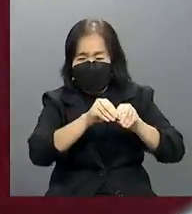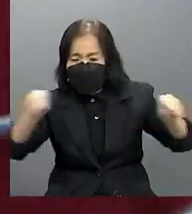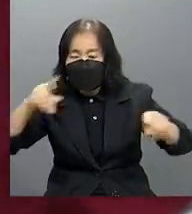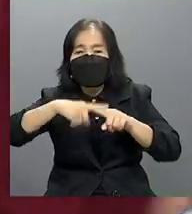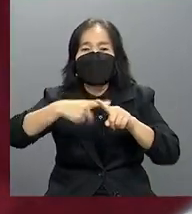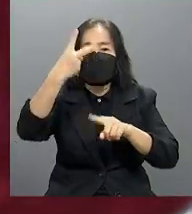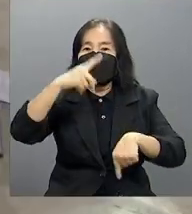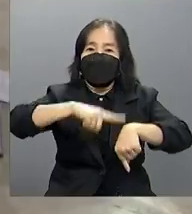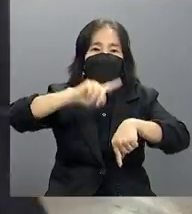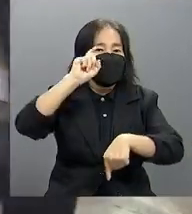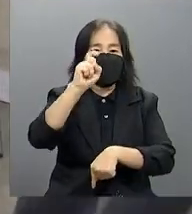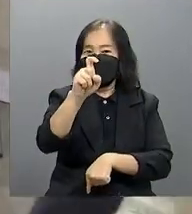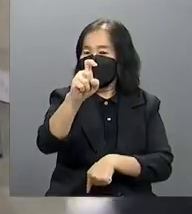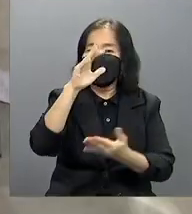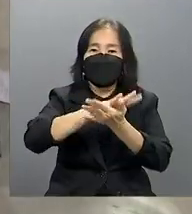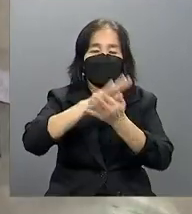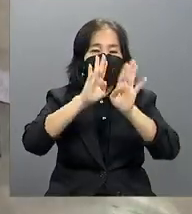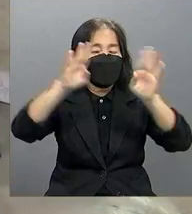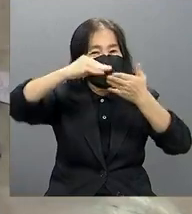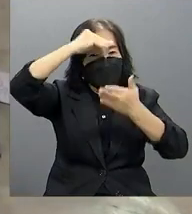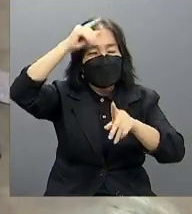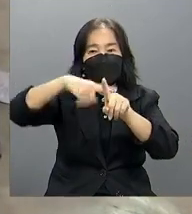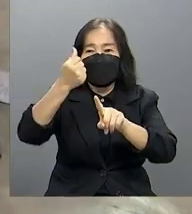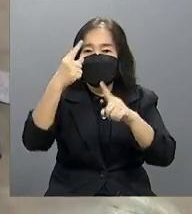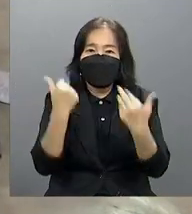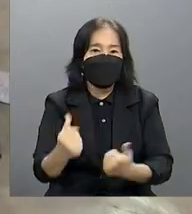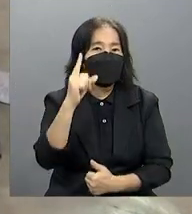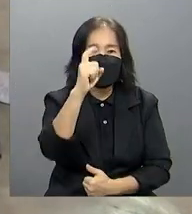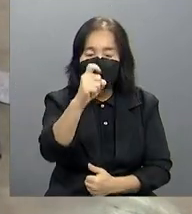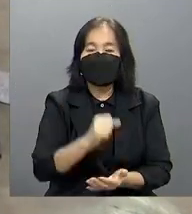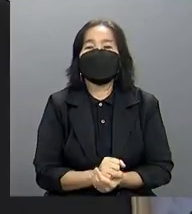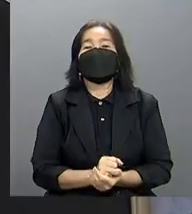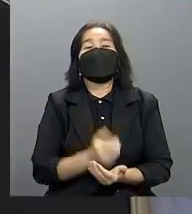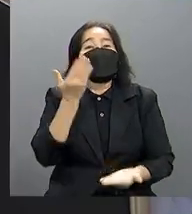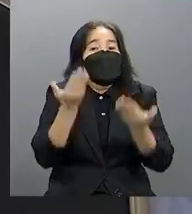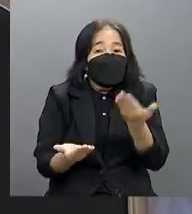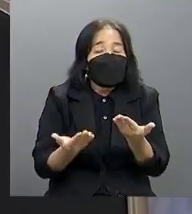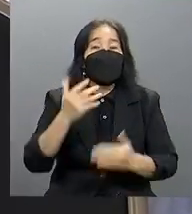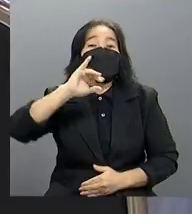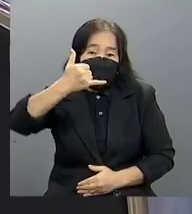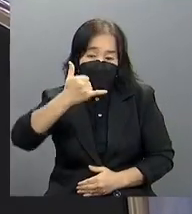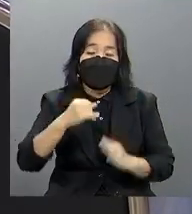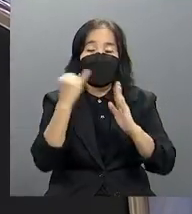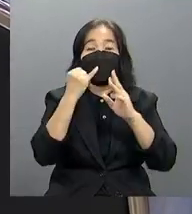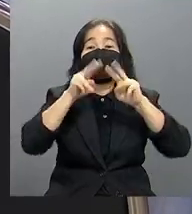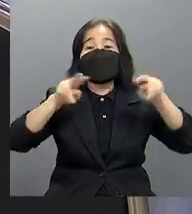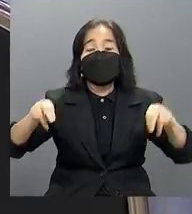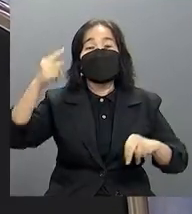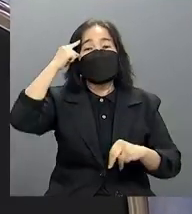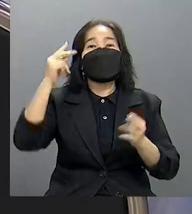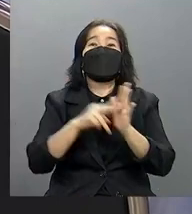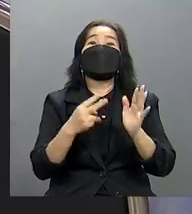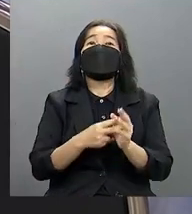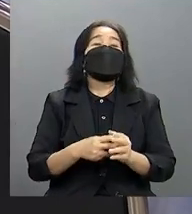การเปิดเทอมในภายเดือนพฤศจิกายนนี้นะคะหรืออาจจะเป็นการเปิดไปแล้วก็ฉีดไม่ครบ2เข็ม